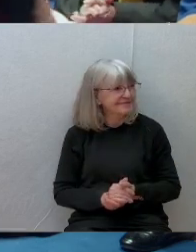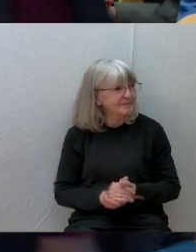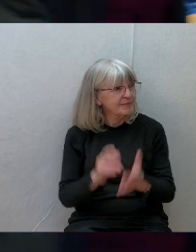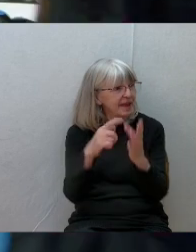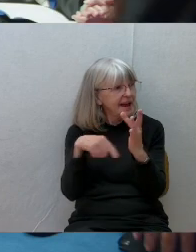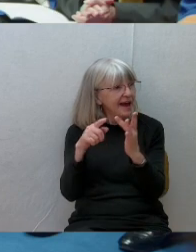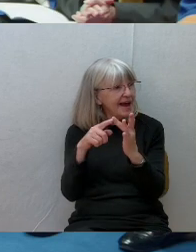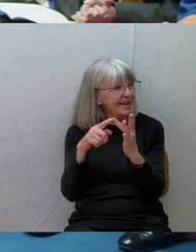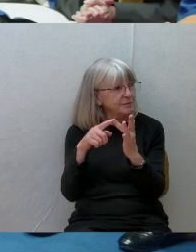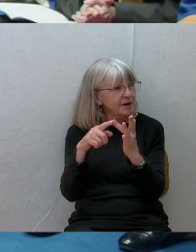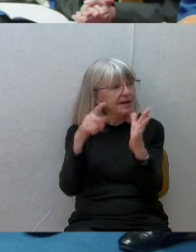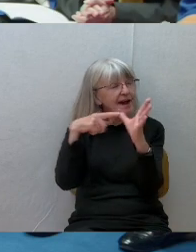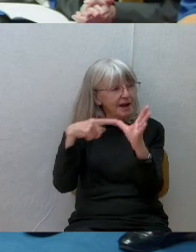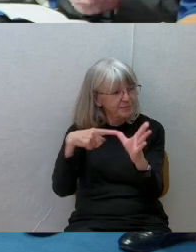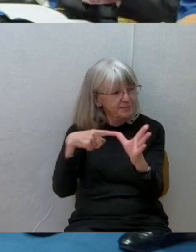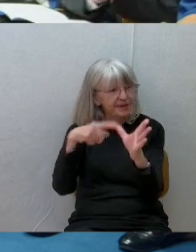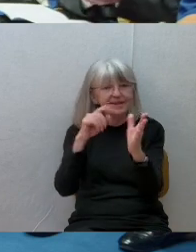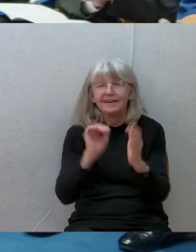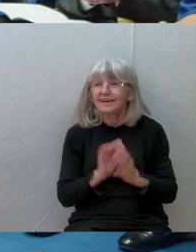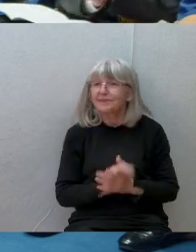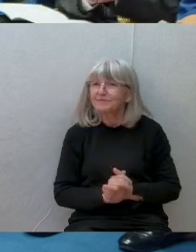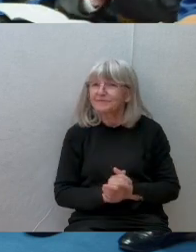Indiwari Abiwardena.